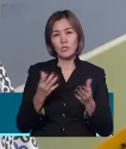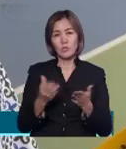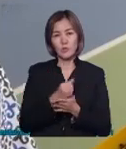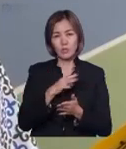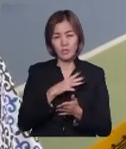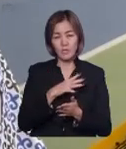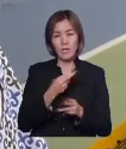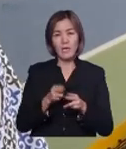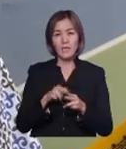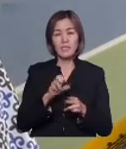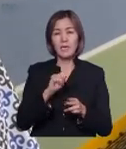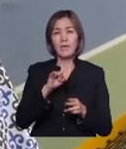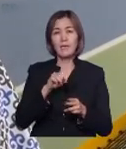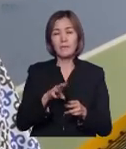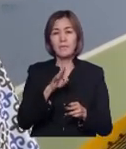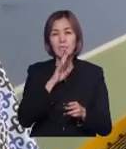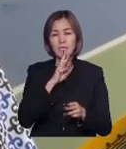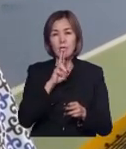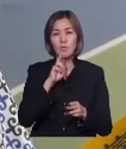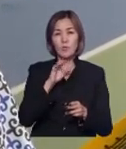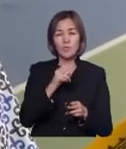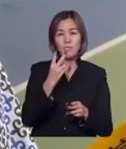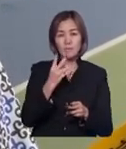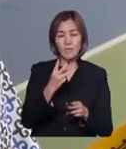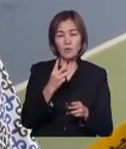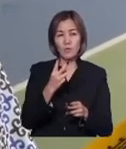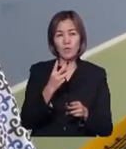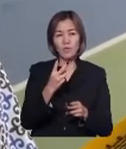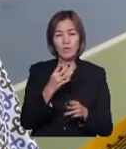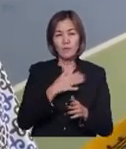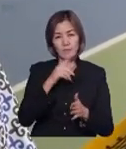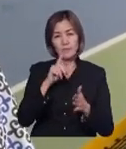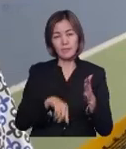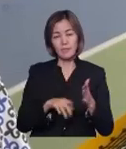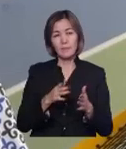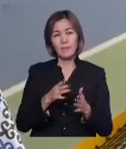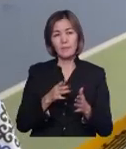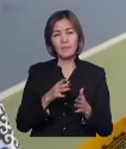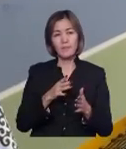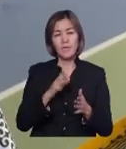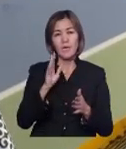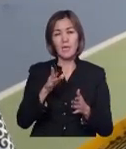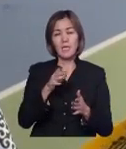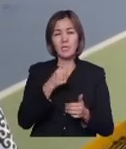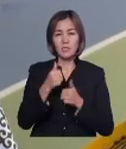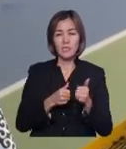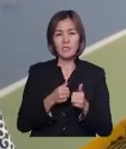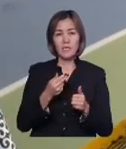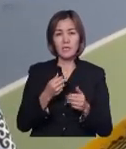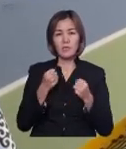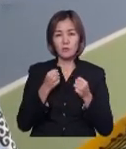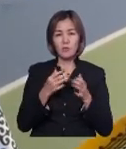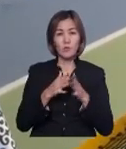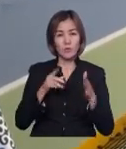жүр. Әсіресе Айым Қанағатова мен Нұрислам Русланұлы біздің үмітімізді ақтай білді. Алдағы жарыстарда да бұл